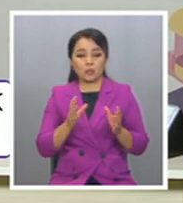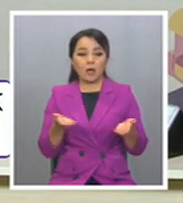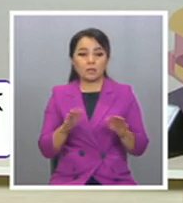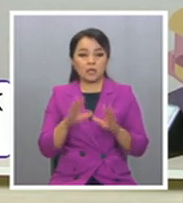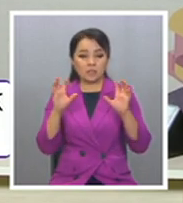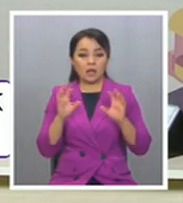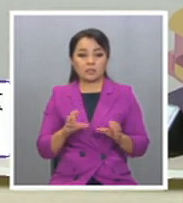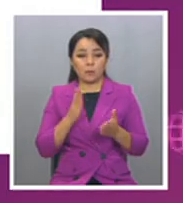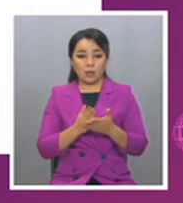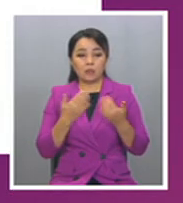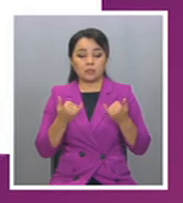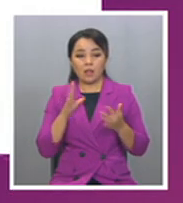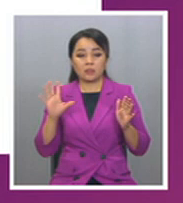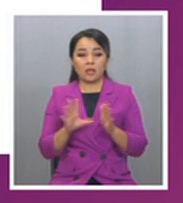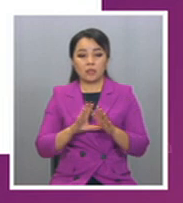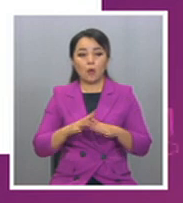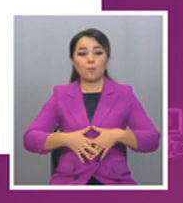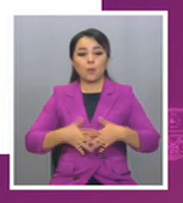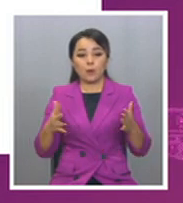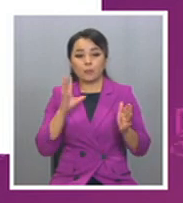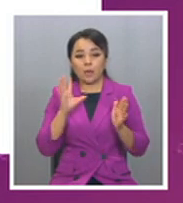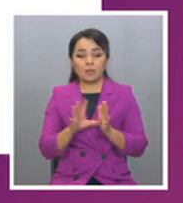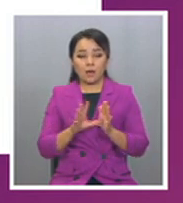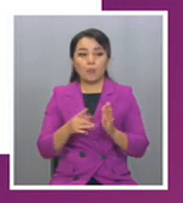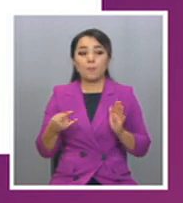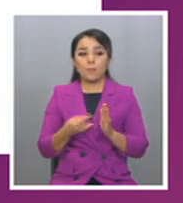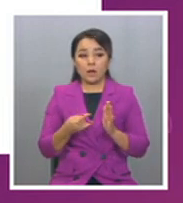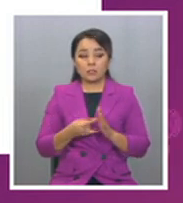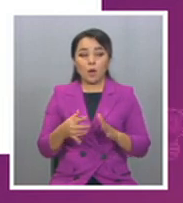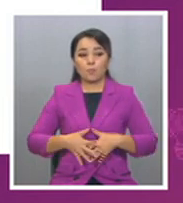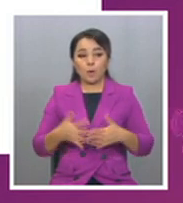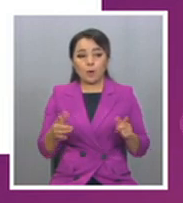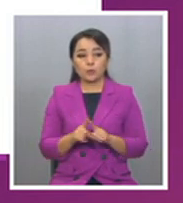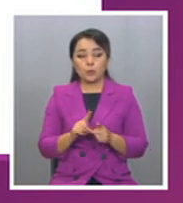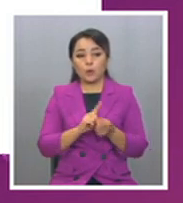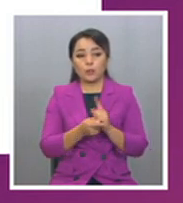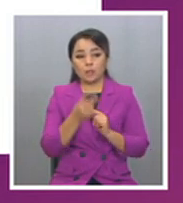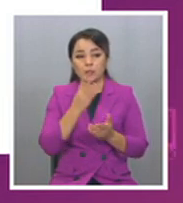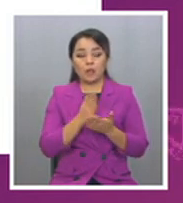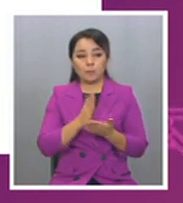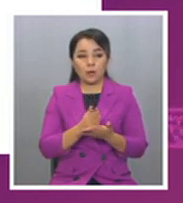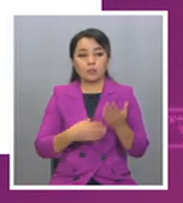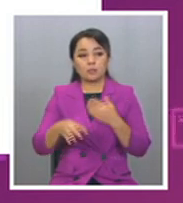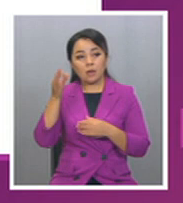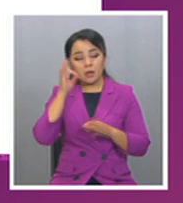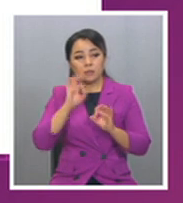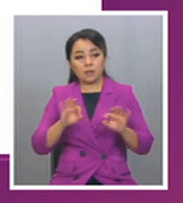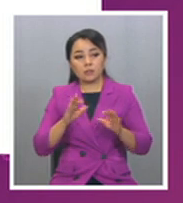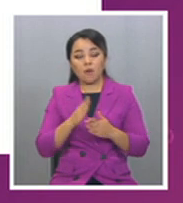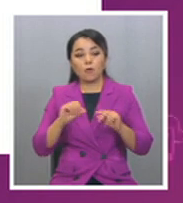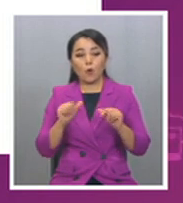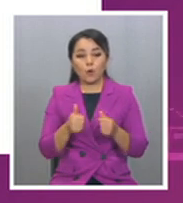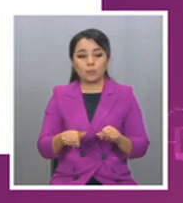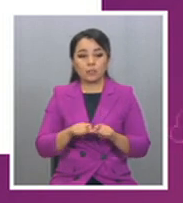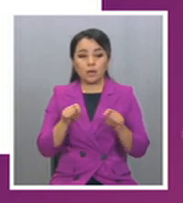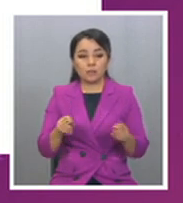Яғни электр өрісінің максимум энергиясы магнит өрісінің максимум энергиясына тең болады. Енді оны ескеретін болсақ, яғни формуласына келтіреміз.